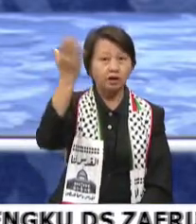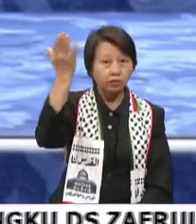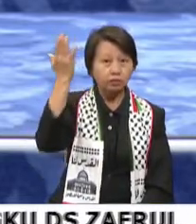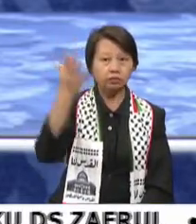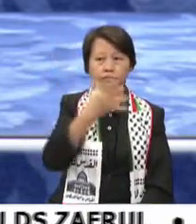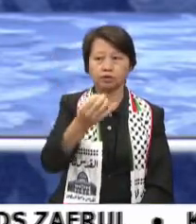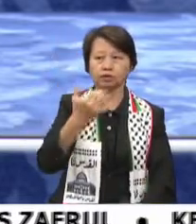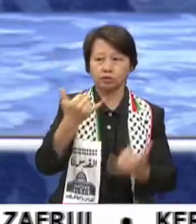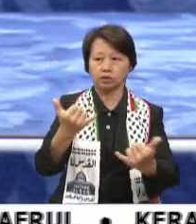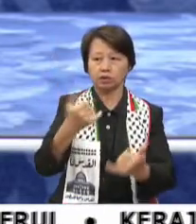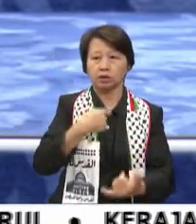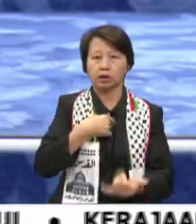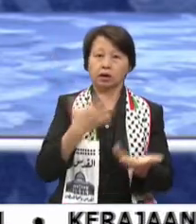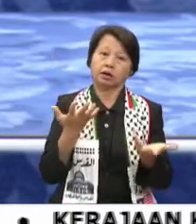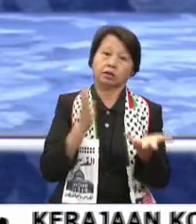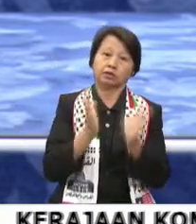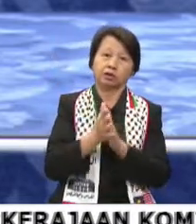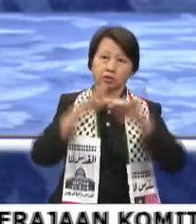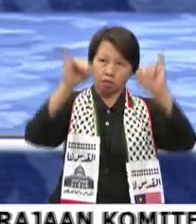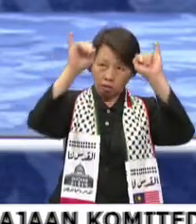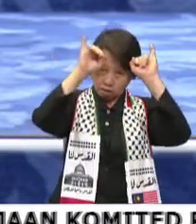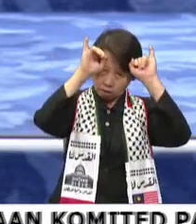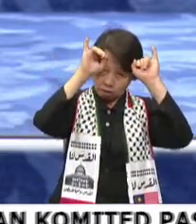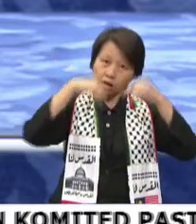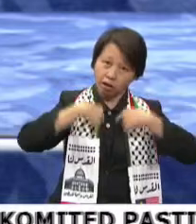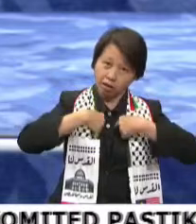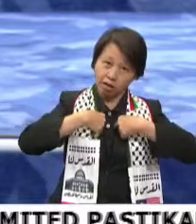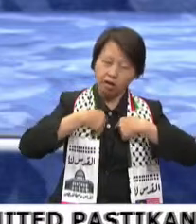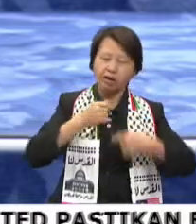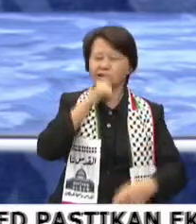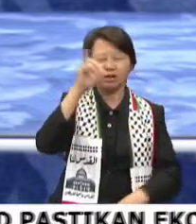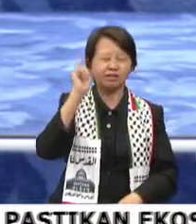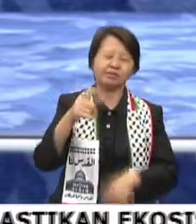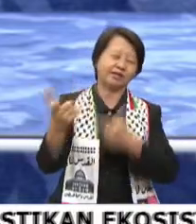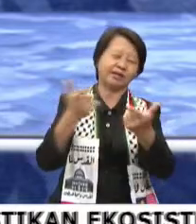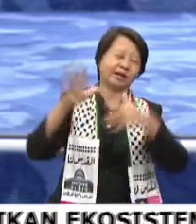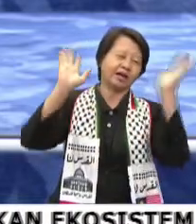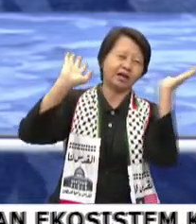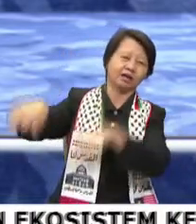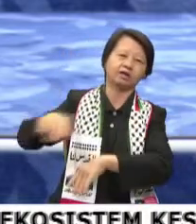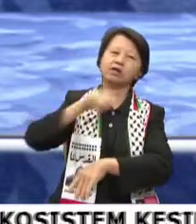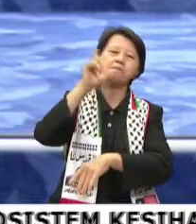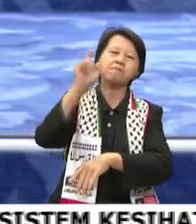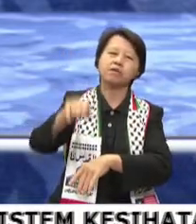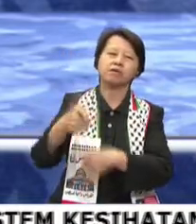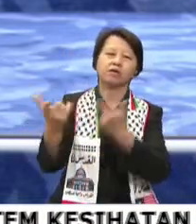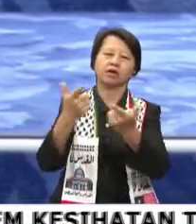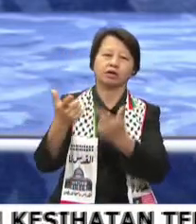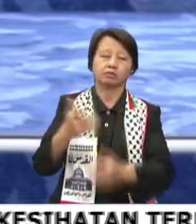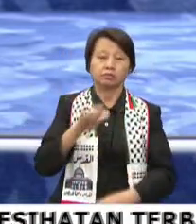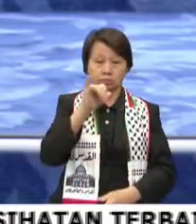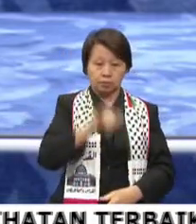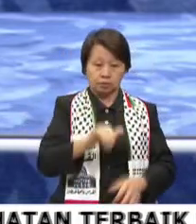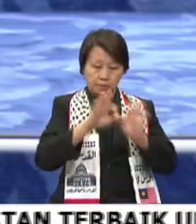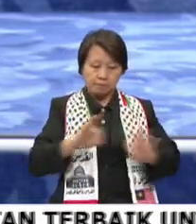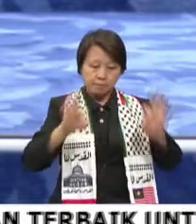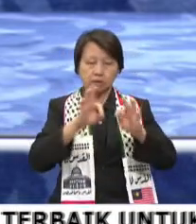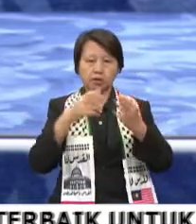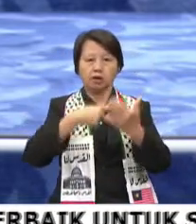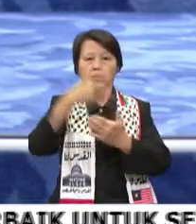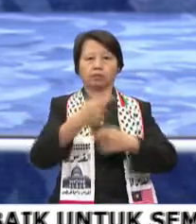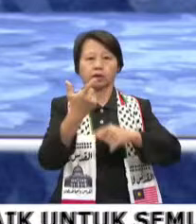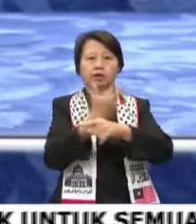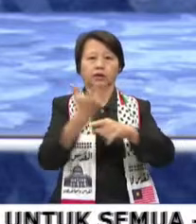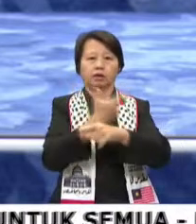dan sekarang saya dah jadi Dajal saya fikir Saya tidak perlu layan yang perlu ialah program